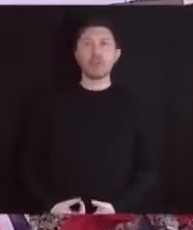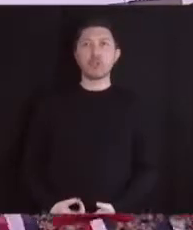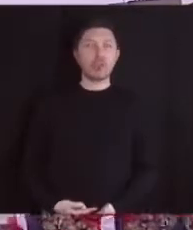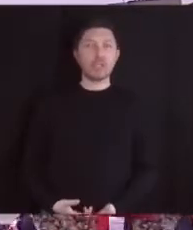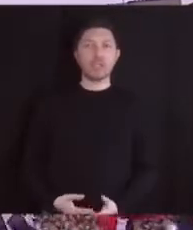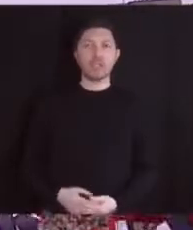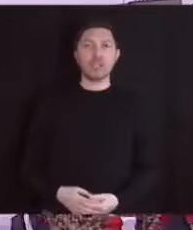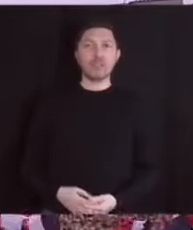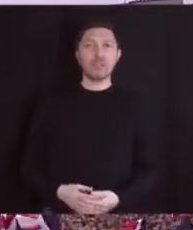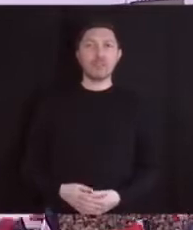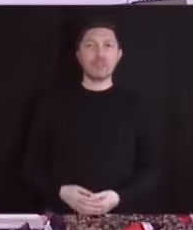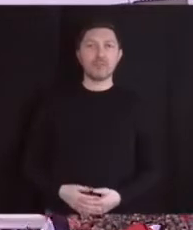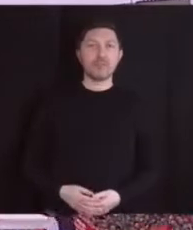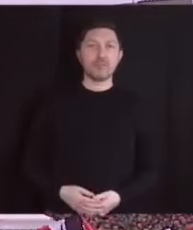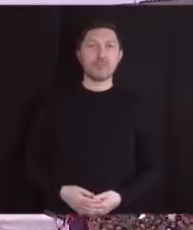Regardez-la,